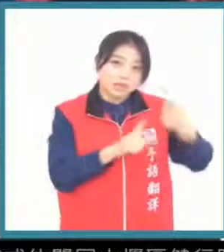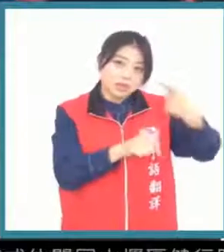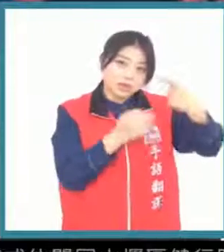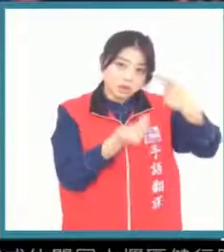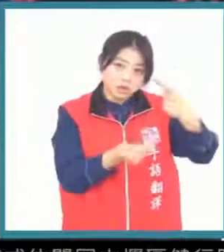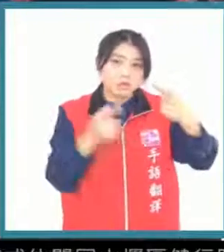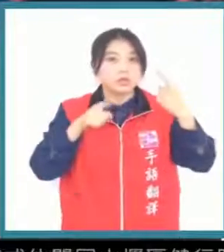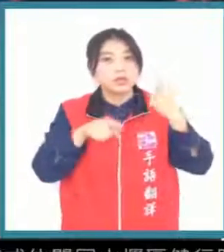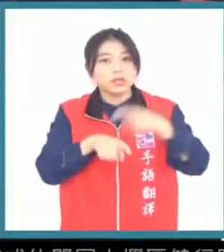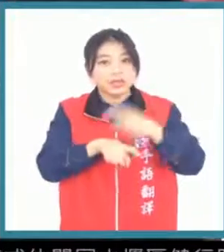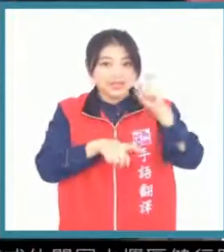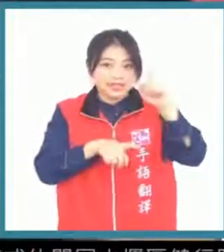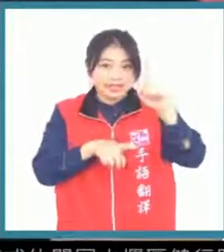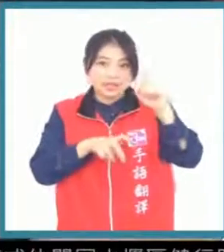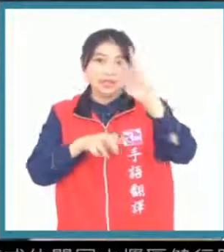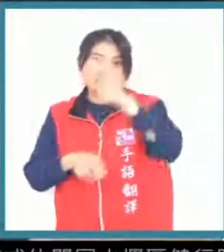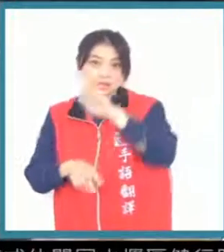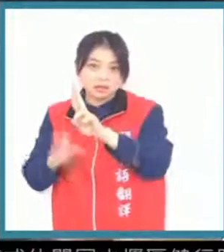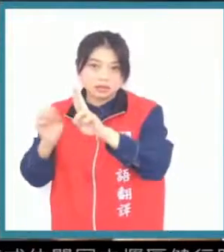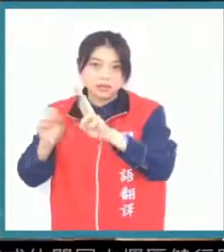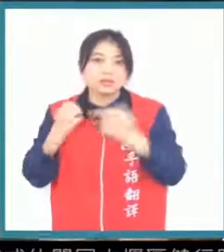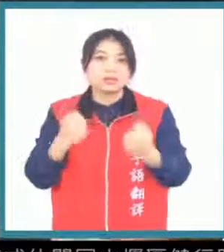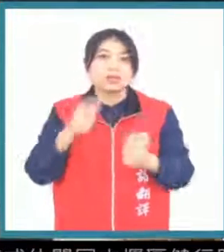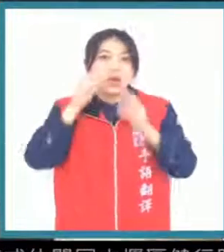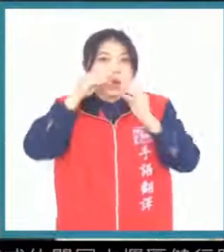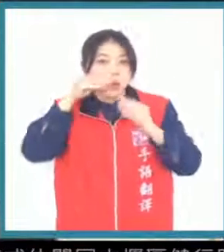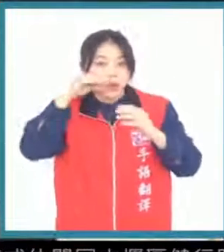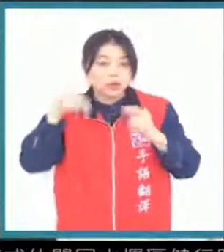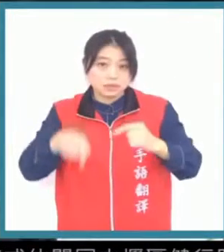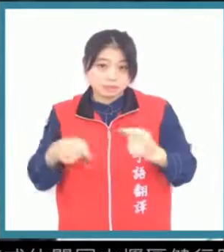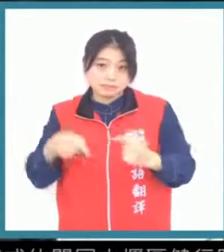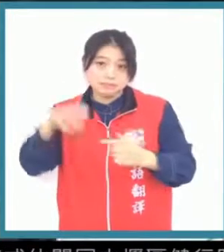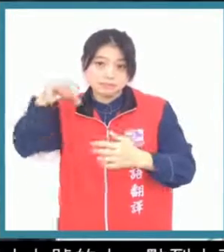的11点到12点左右，肯德基台茂店。